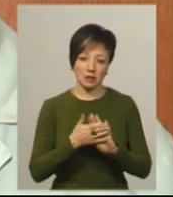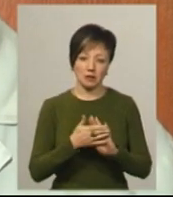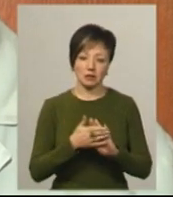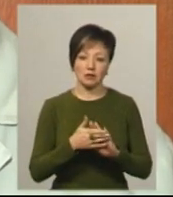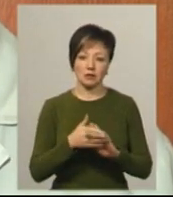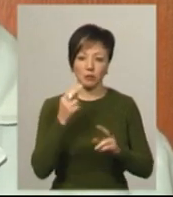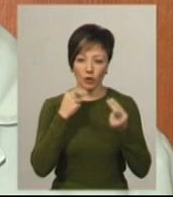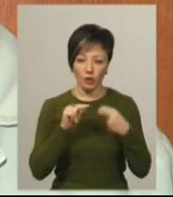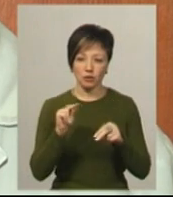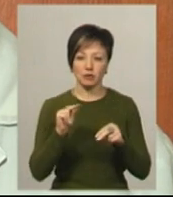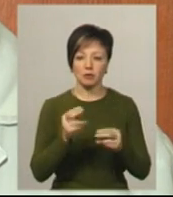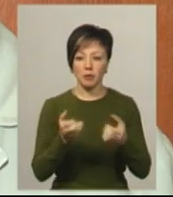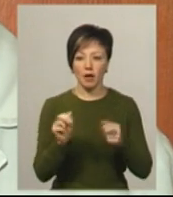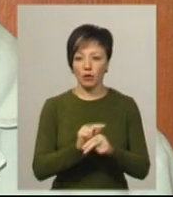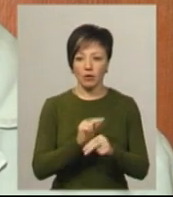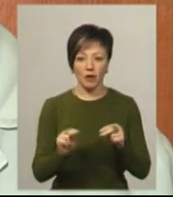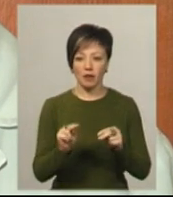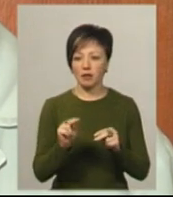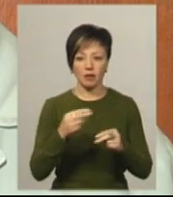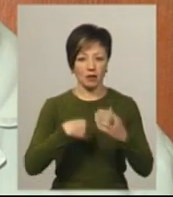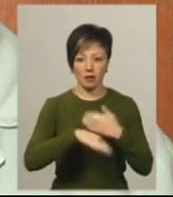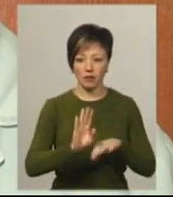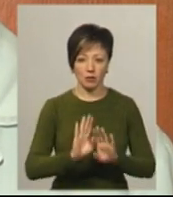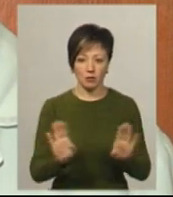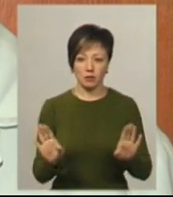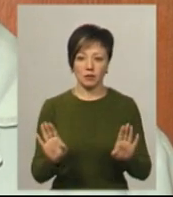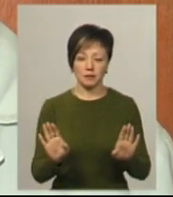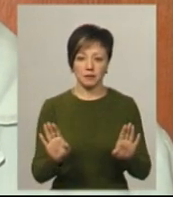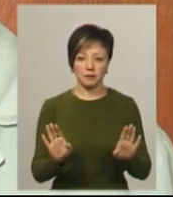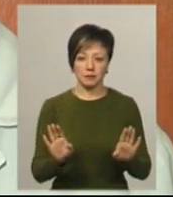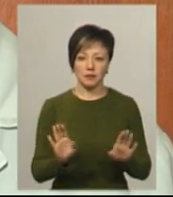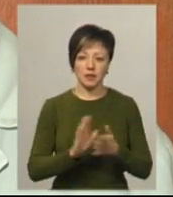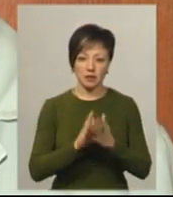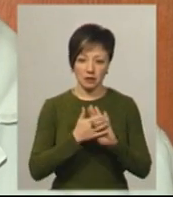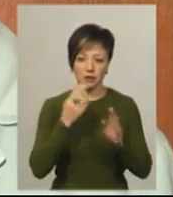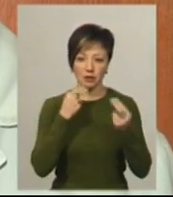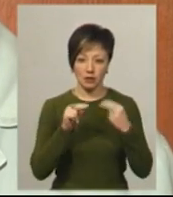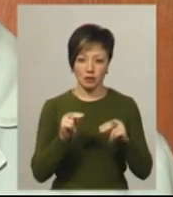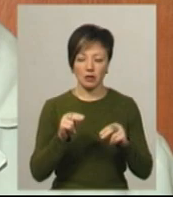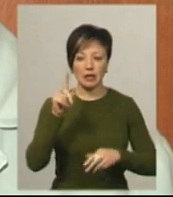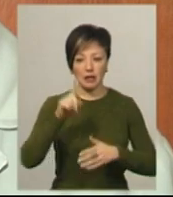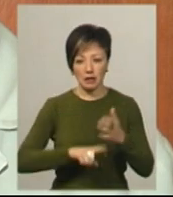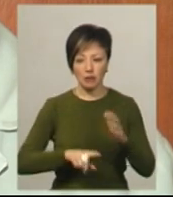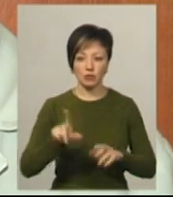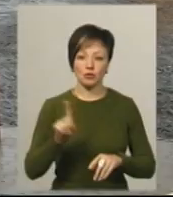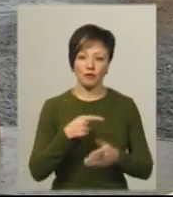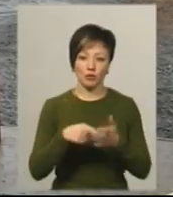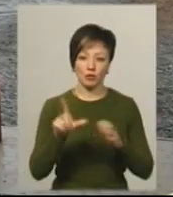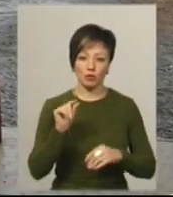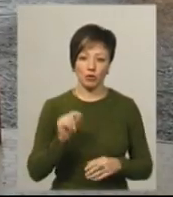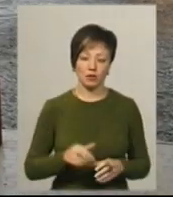задовільний, з покращення, приймає лікування, нікуди не відлучається. Стан його кращий. І ми надіємося, що ми понеділок вже його